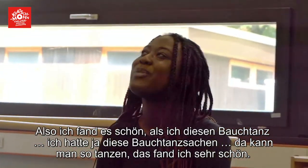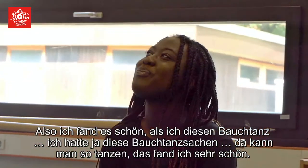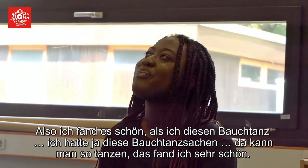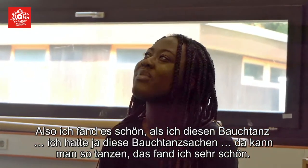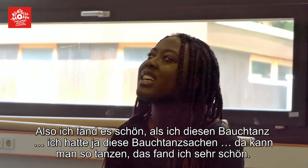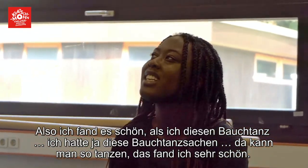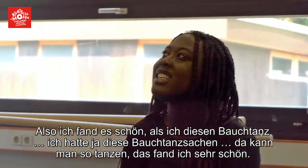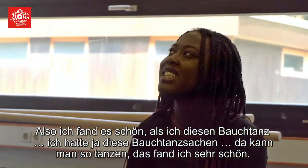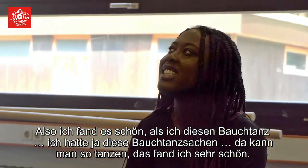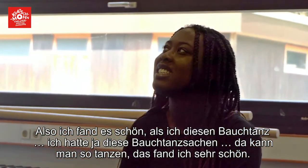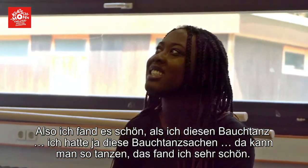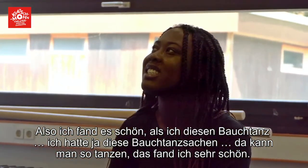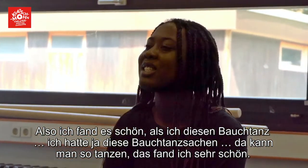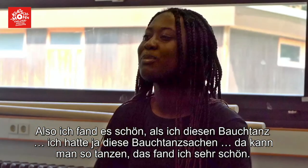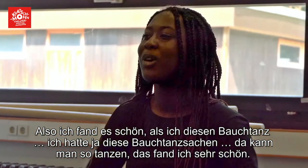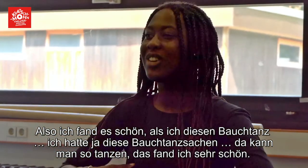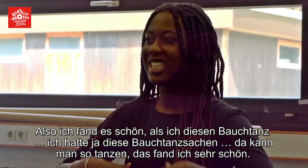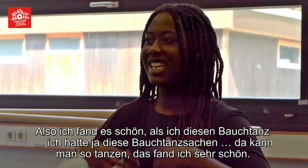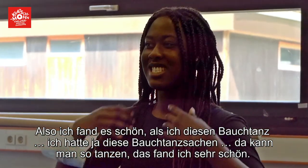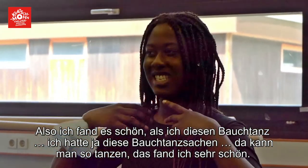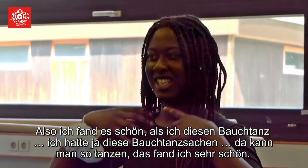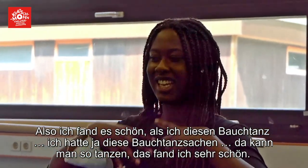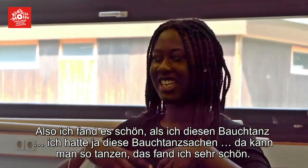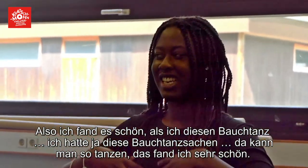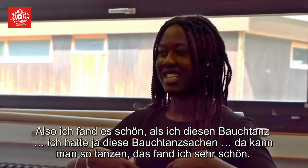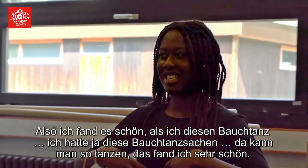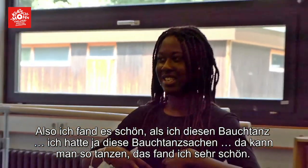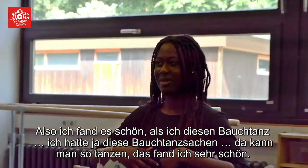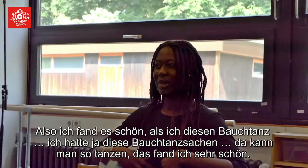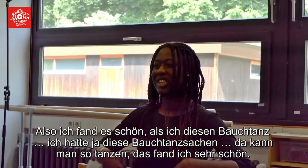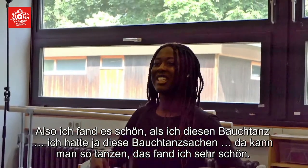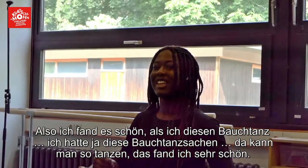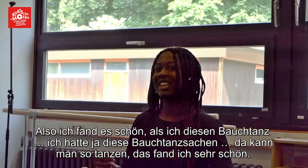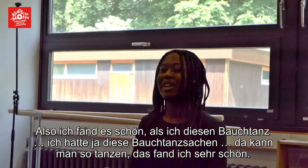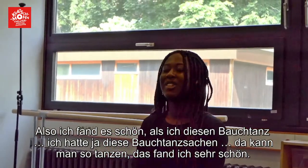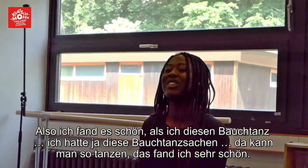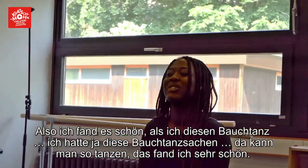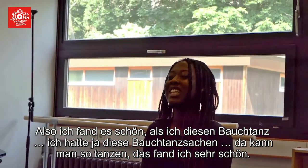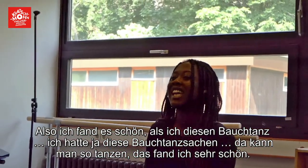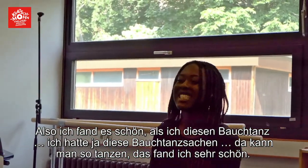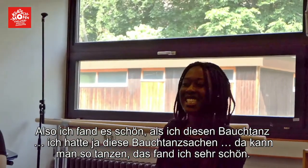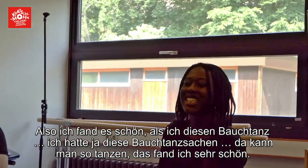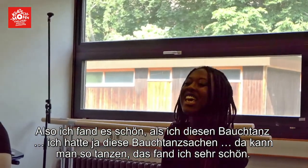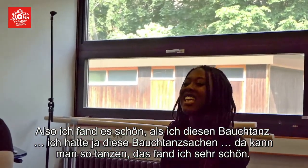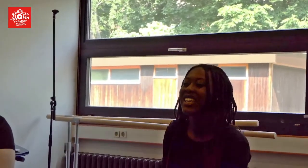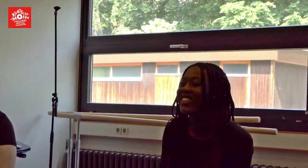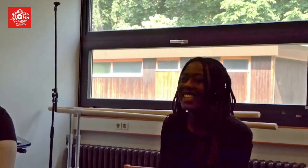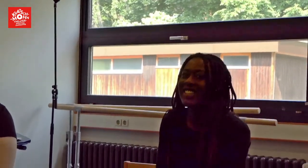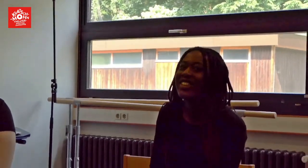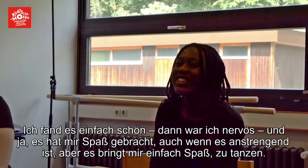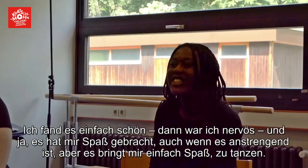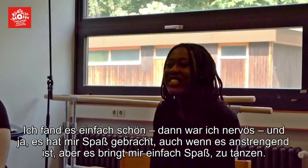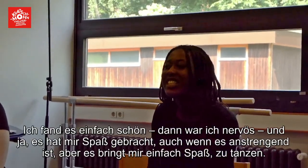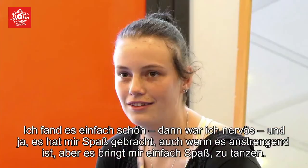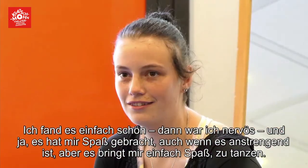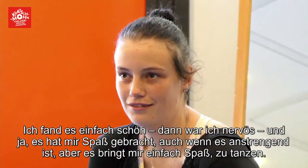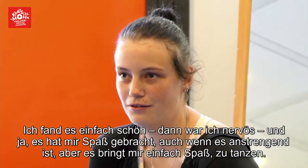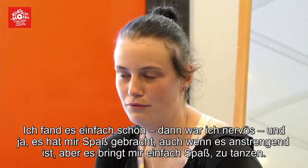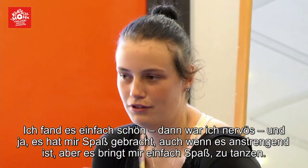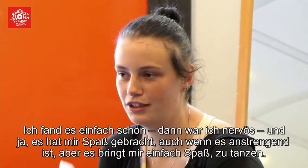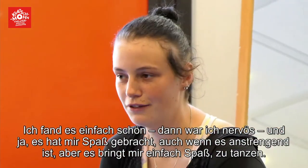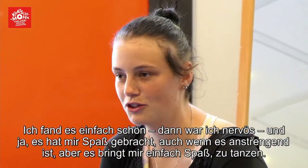ich dieses Bauchtanz, ich hatte jetzt dieses Bauchtanz, da kann man so tanzen. Das fand ich voll